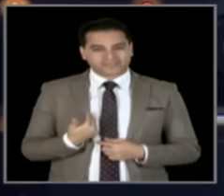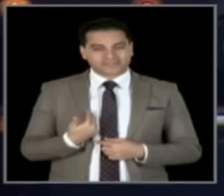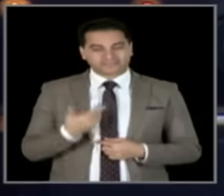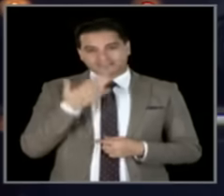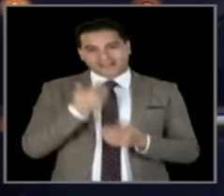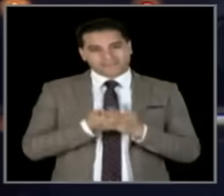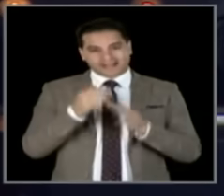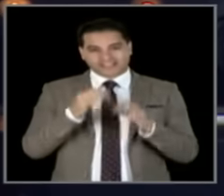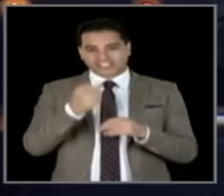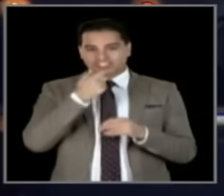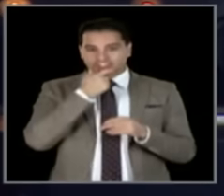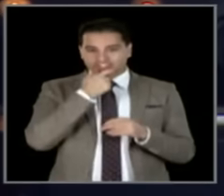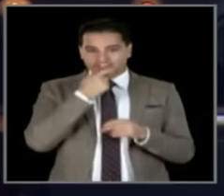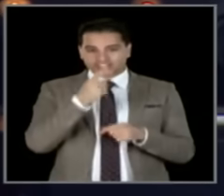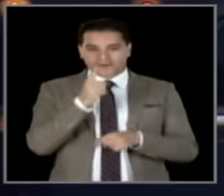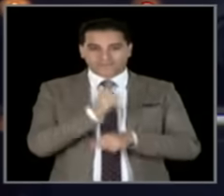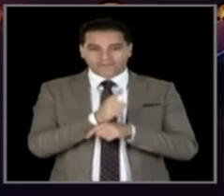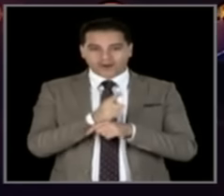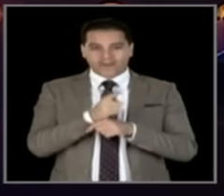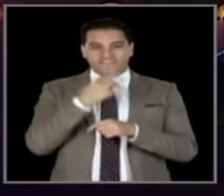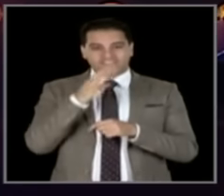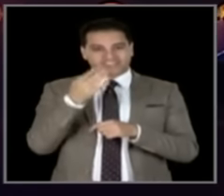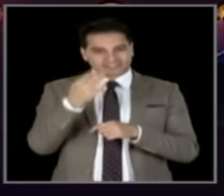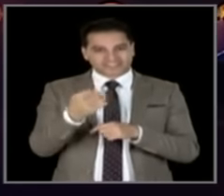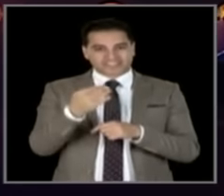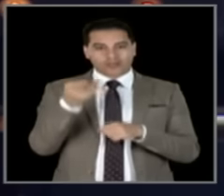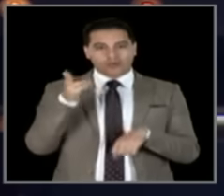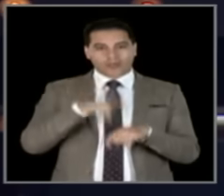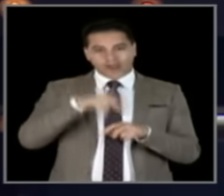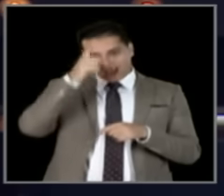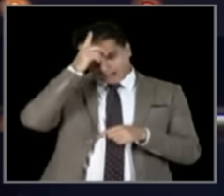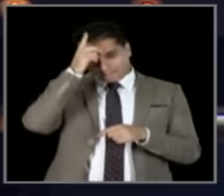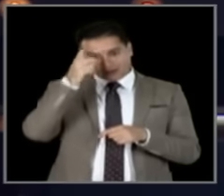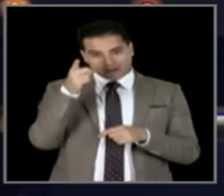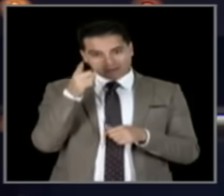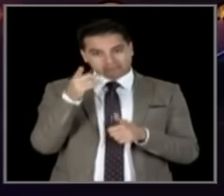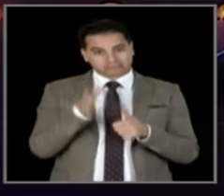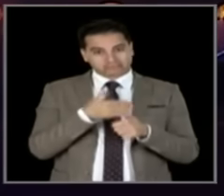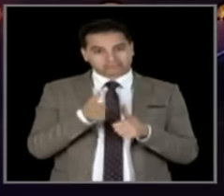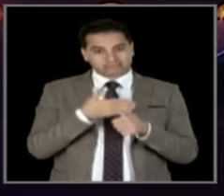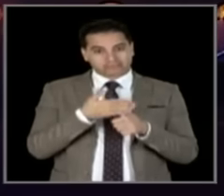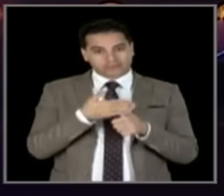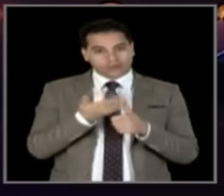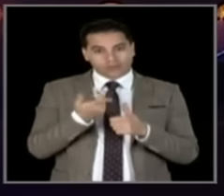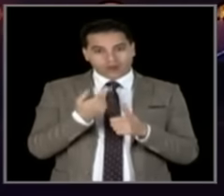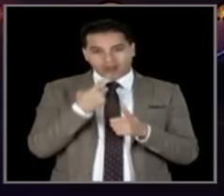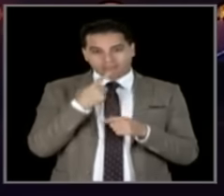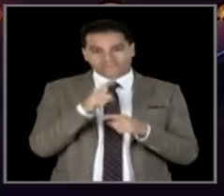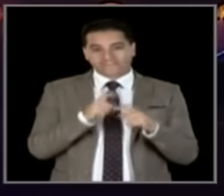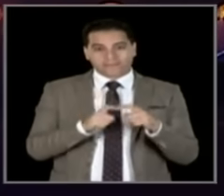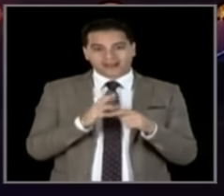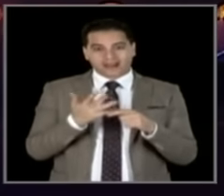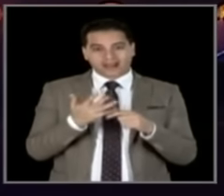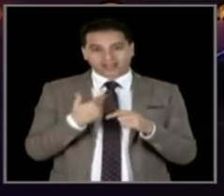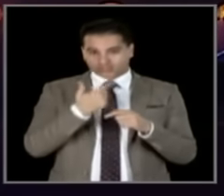جدا. انجليزي، فرنساوي، الماني، درجه الاتقان ايه؟ هو لو على حسب